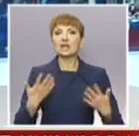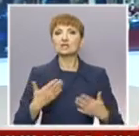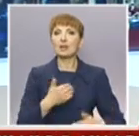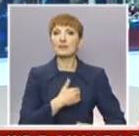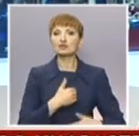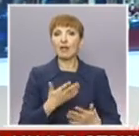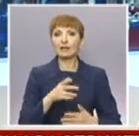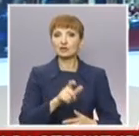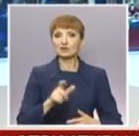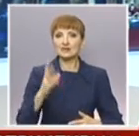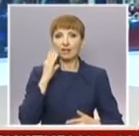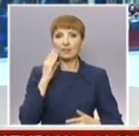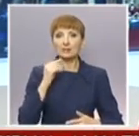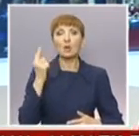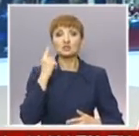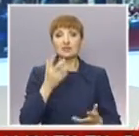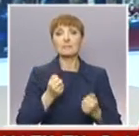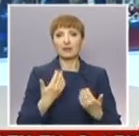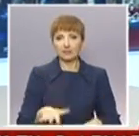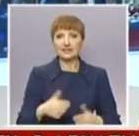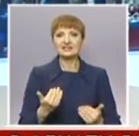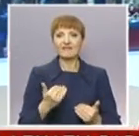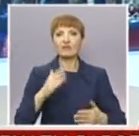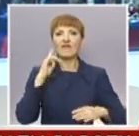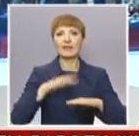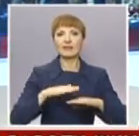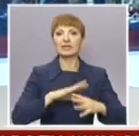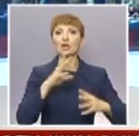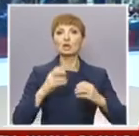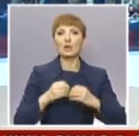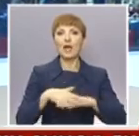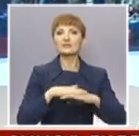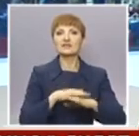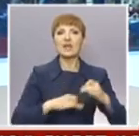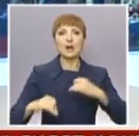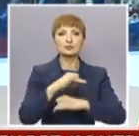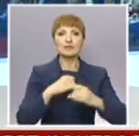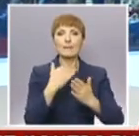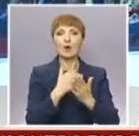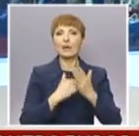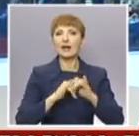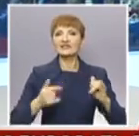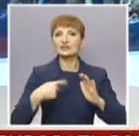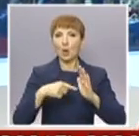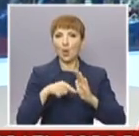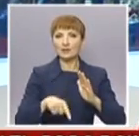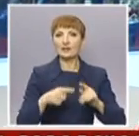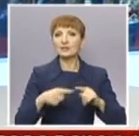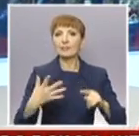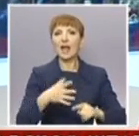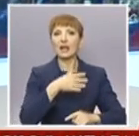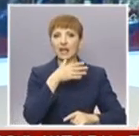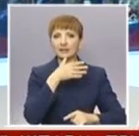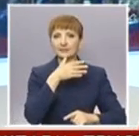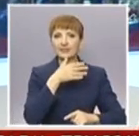Предложения и пожелания жителей Алматы услышаны и приняты. Сегодня в Акимате подвели итоги общественного обсуждения программы развития мегаполиса на